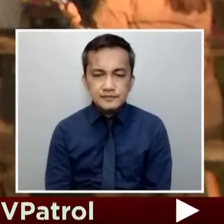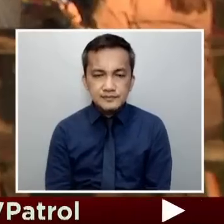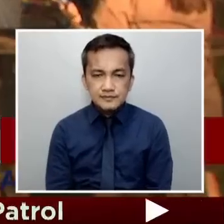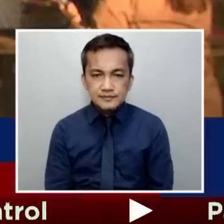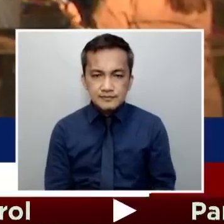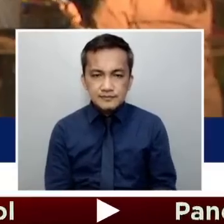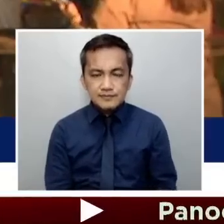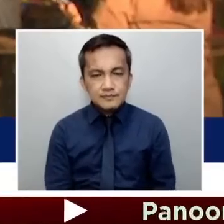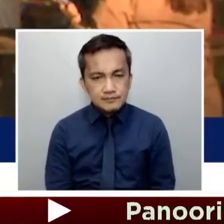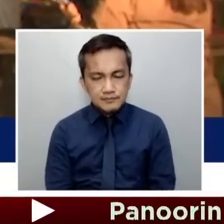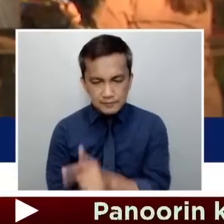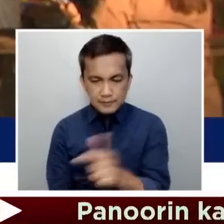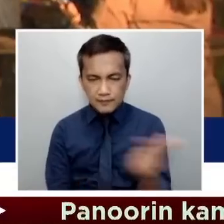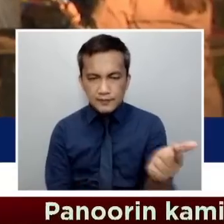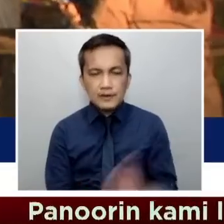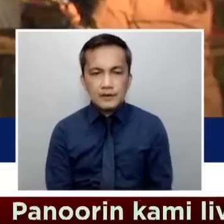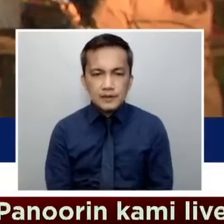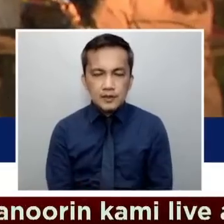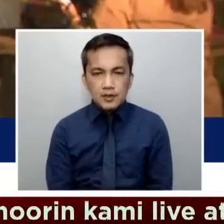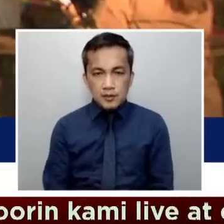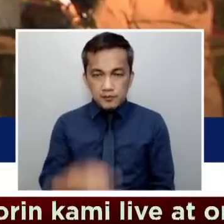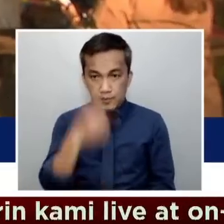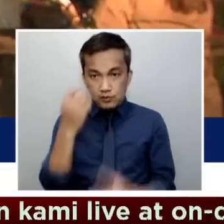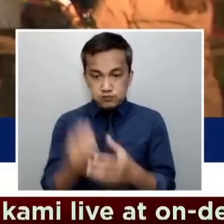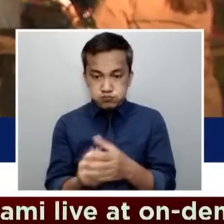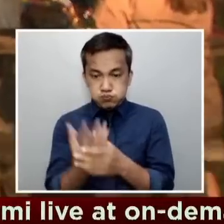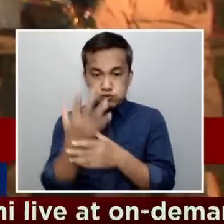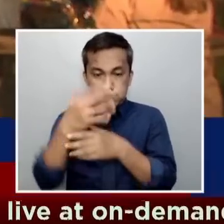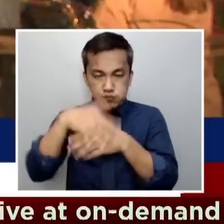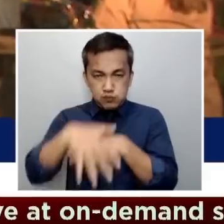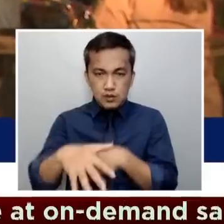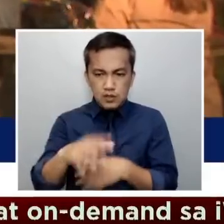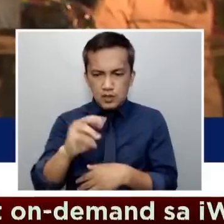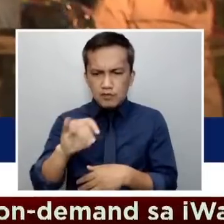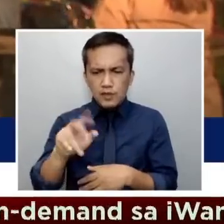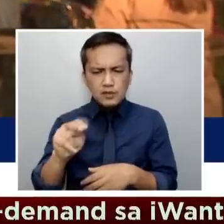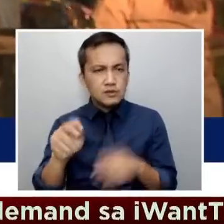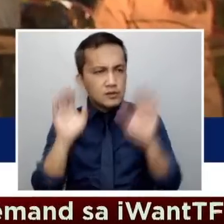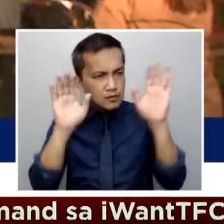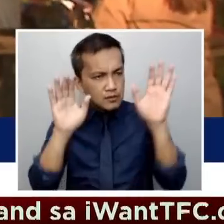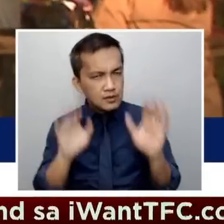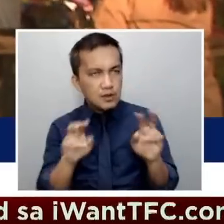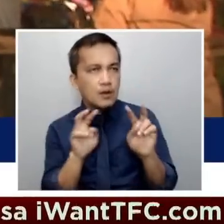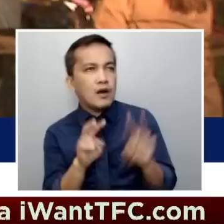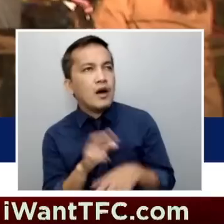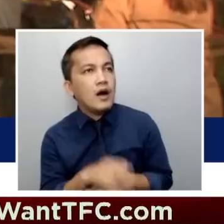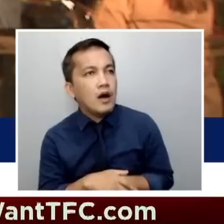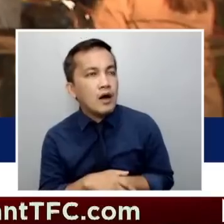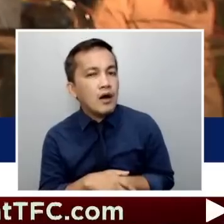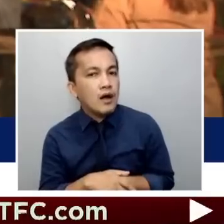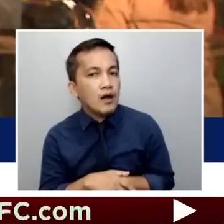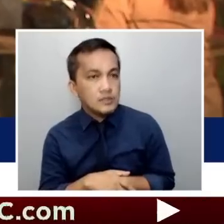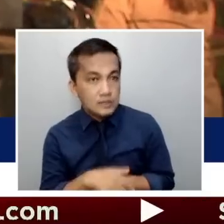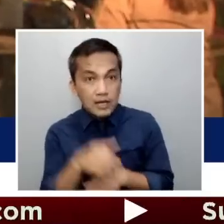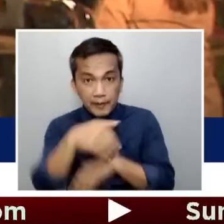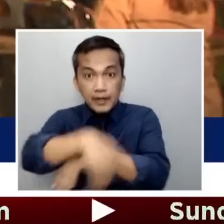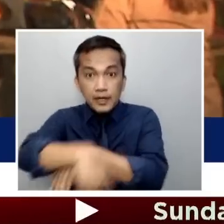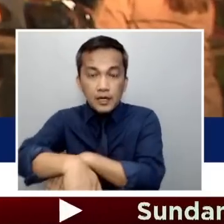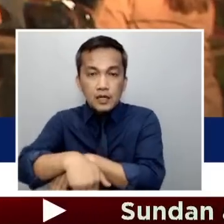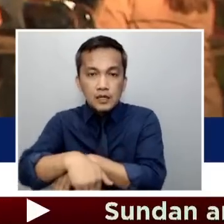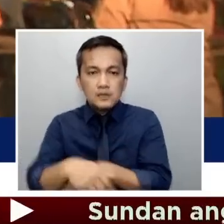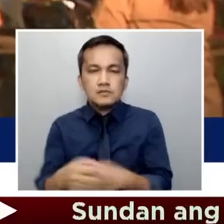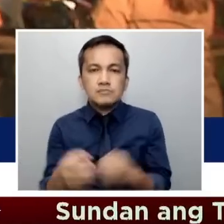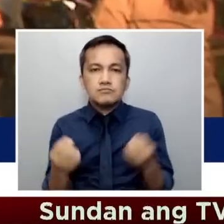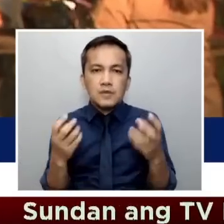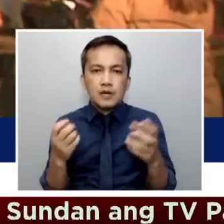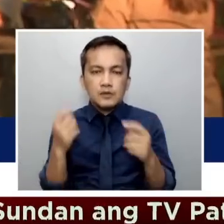Kabayan, takot ang dala ng pagsabog ng bulkang Mayon, pero nakakamangha rin itong panoorin, lalo na sa gabi, kung kaya't dinarayo pa rin ng